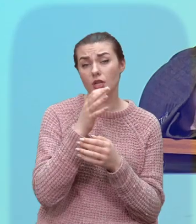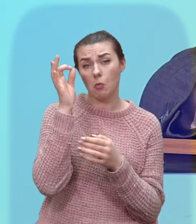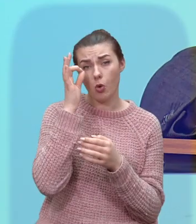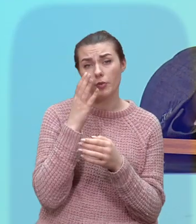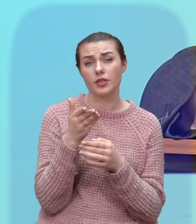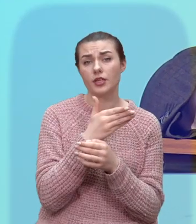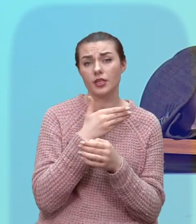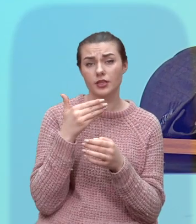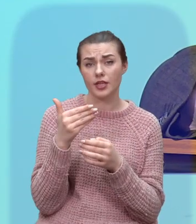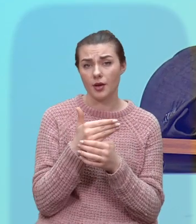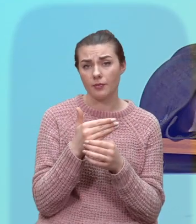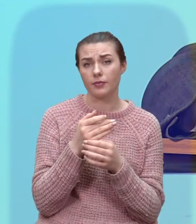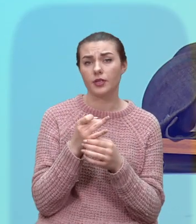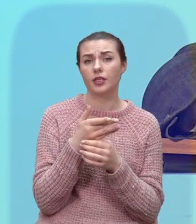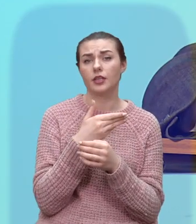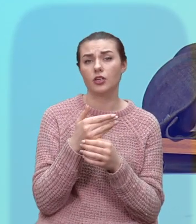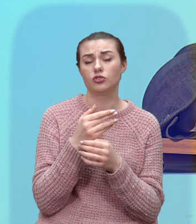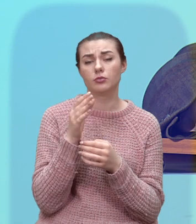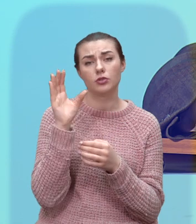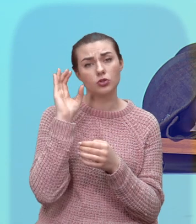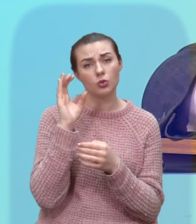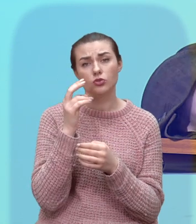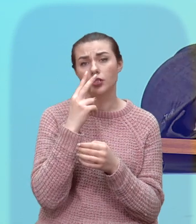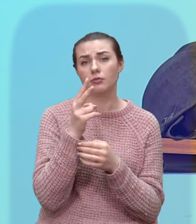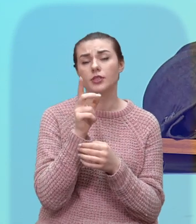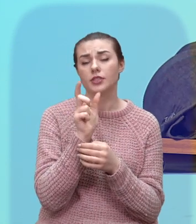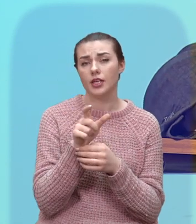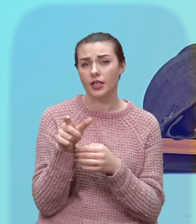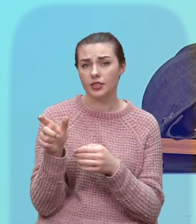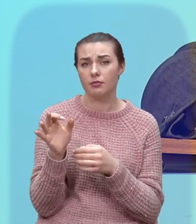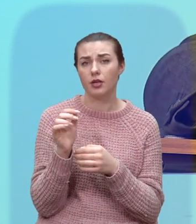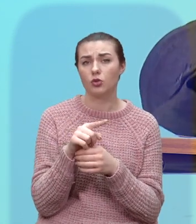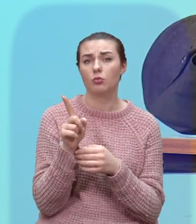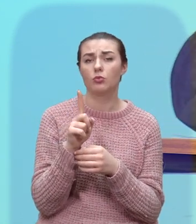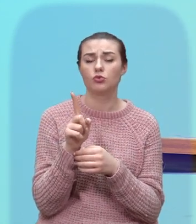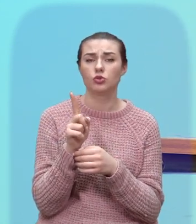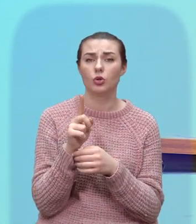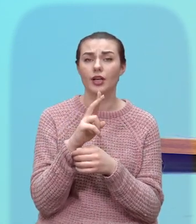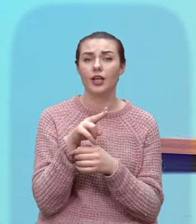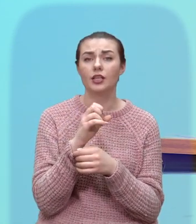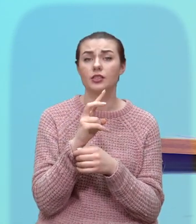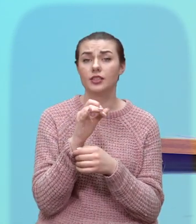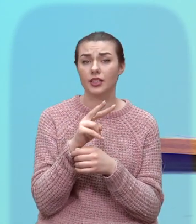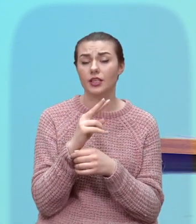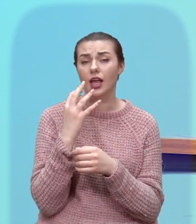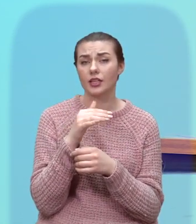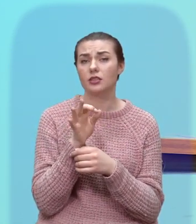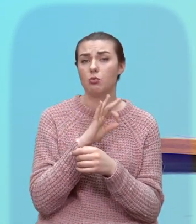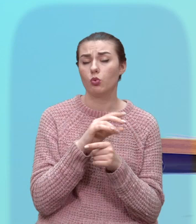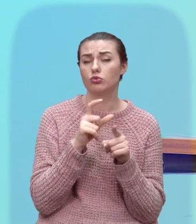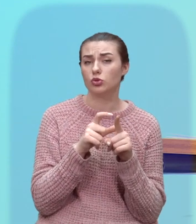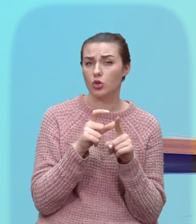напомнить и нам и нашим слушателям и зрителям о том что фактически даниил когда